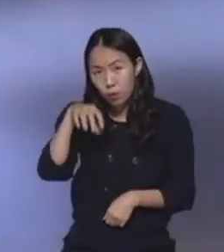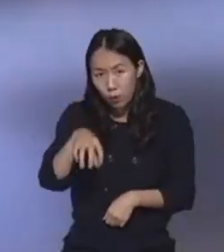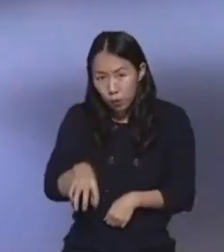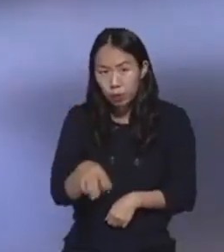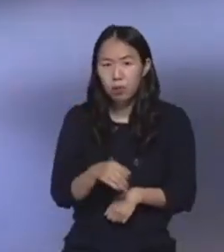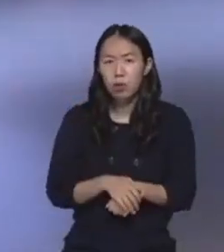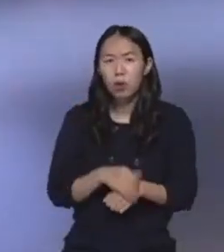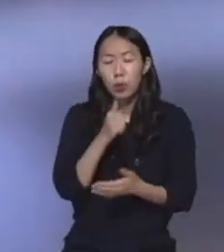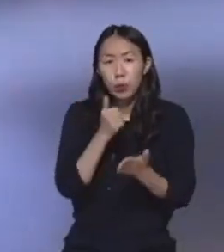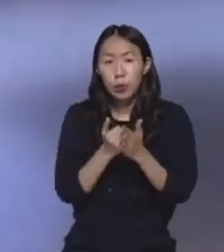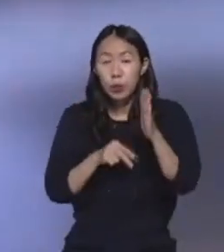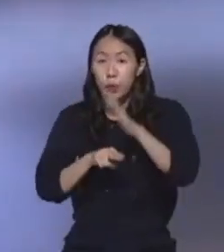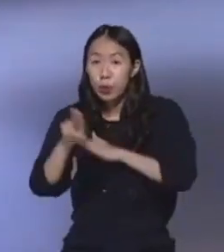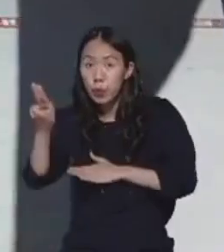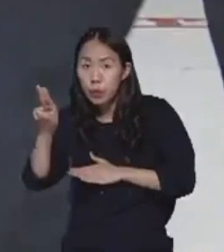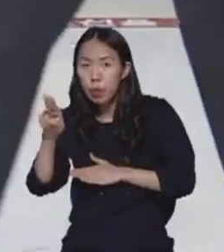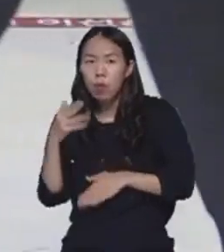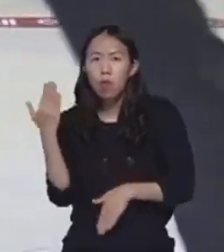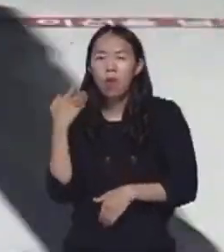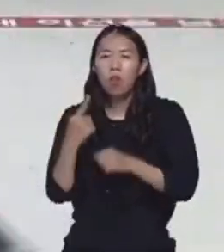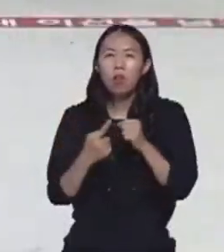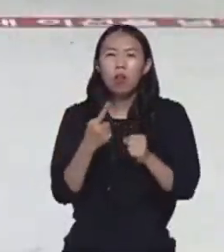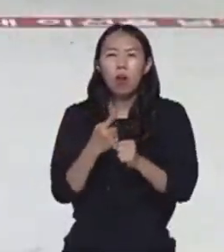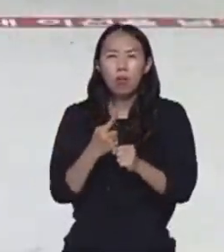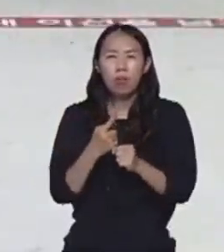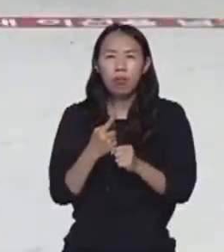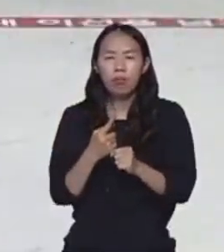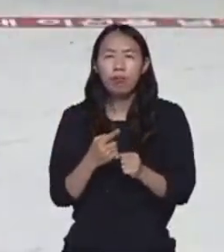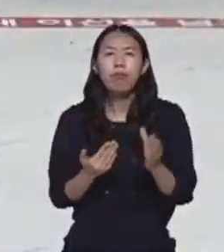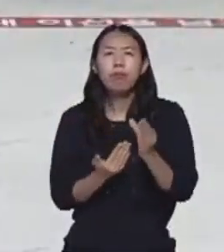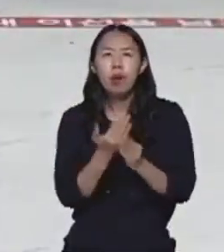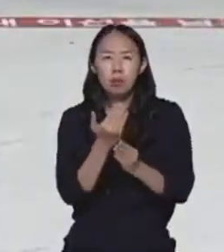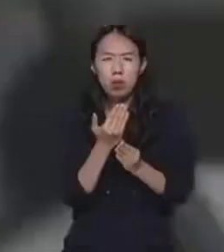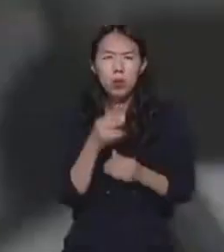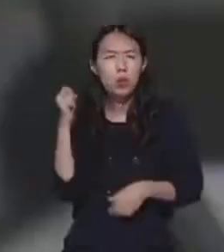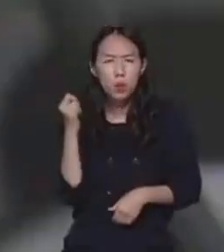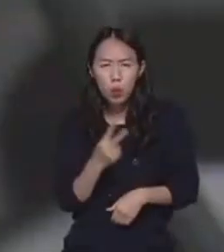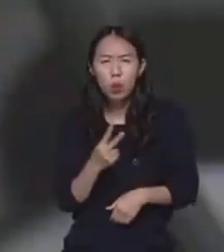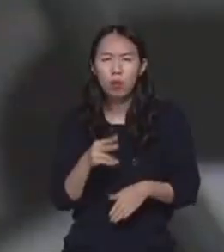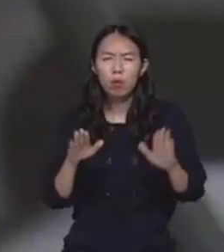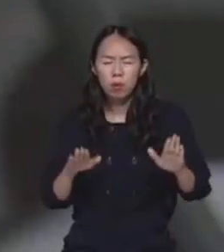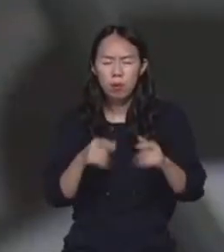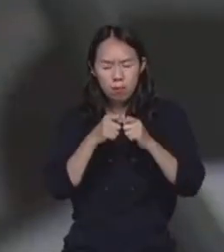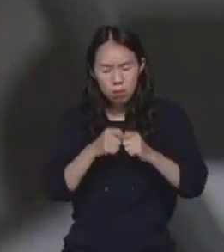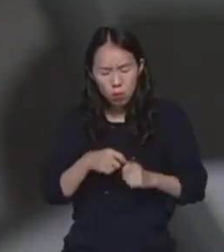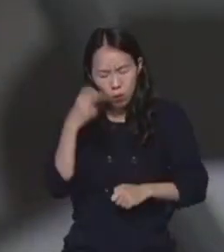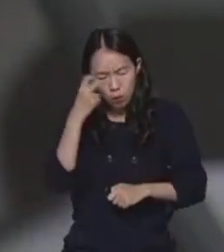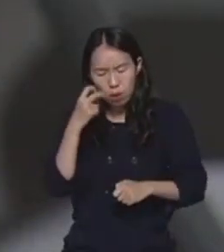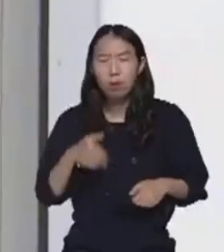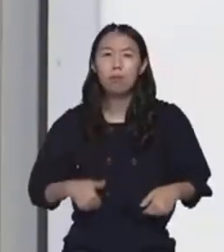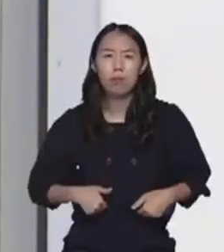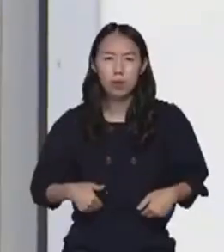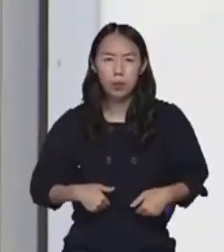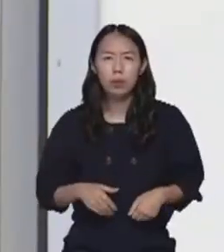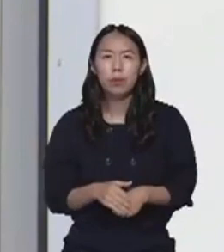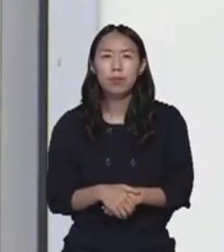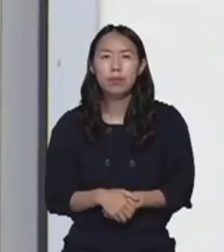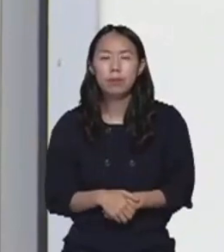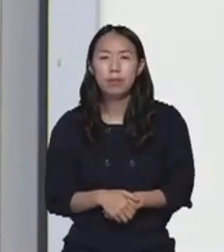피의자 도주 사건이 벌어진 지 1년이 채 지나지 않았던 만큼 보다 더 세심한 관리가 필요했다는